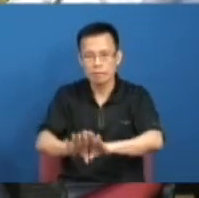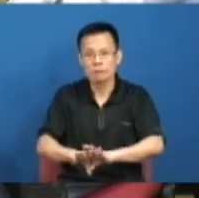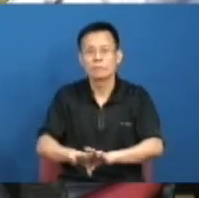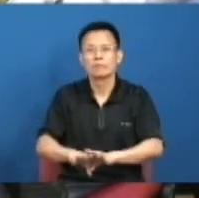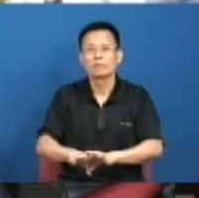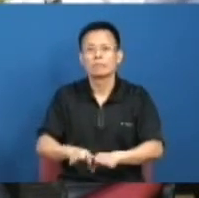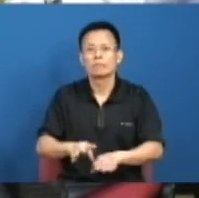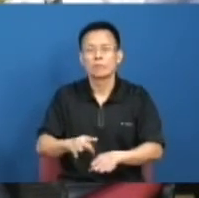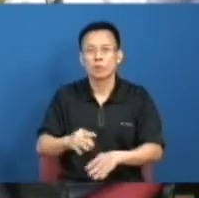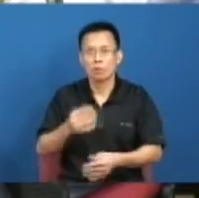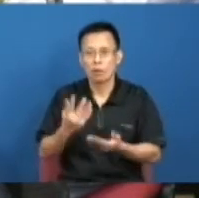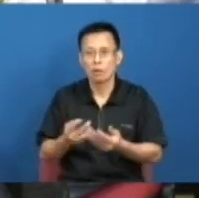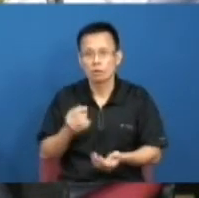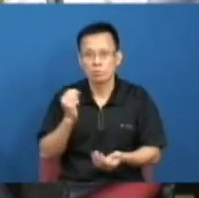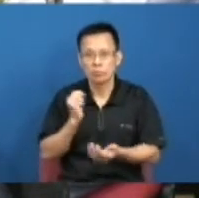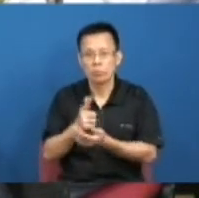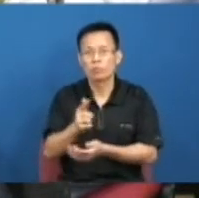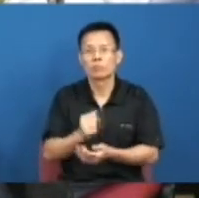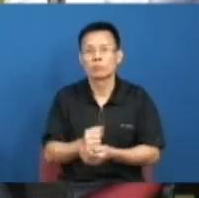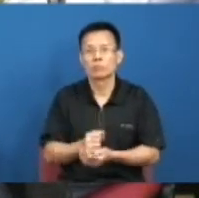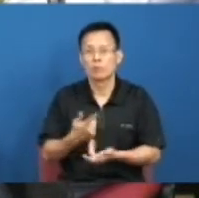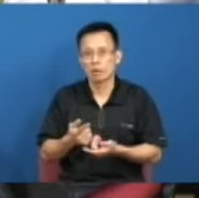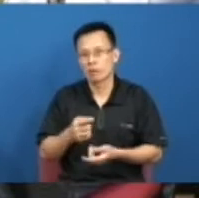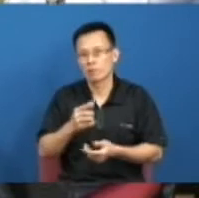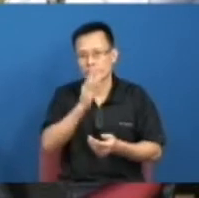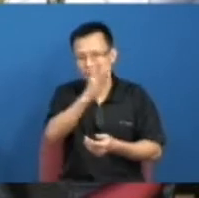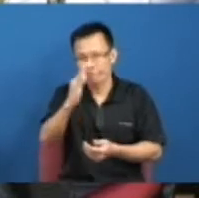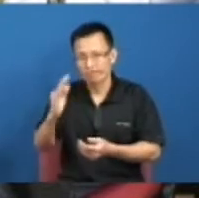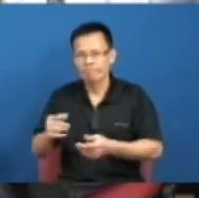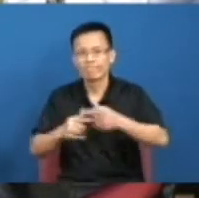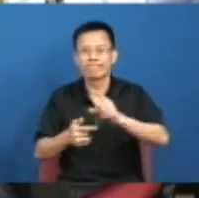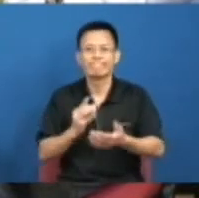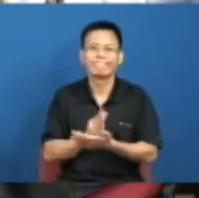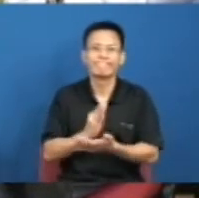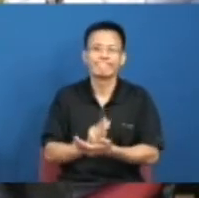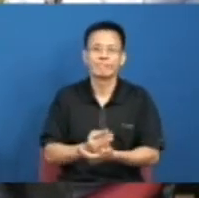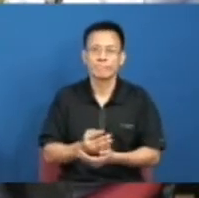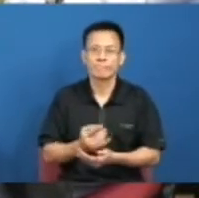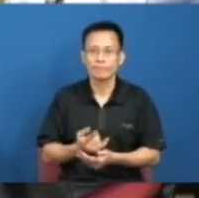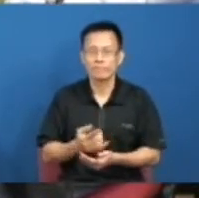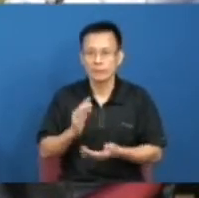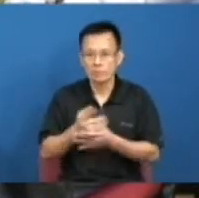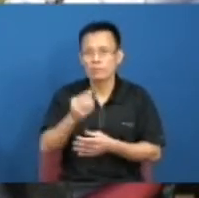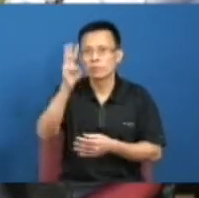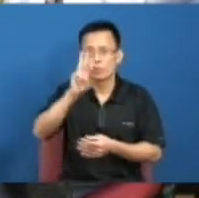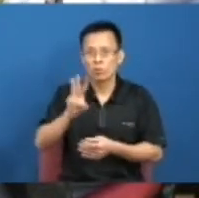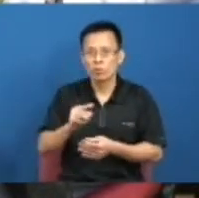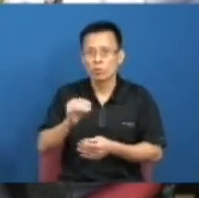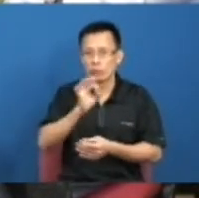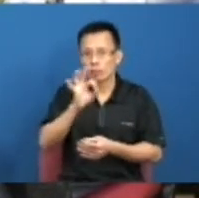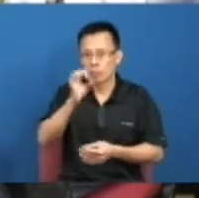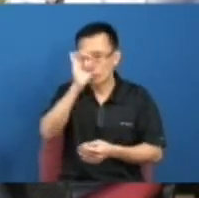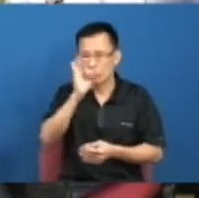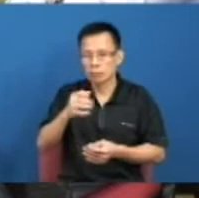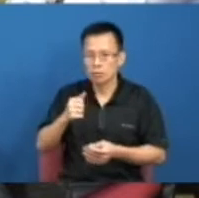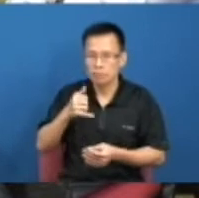喎。 明白。即係所以咧，即係梗係各施各法，真係好嘢。即係所以有呢啲咧，就係因為水咧就無孔不入啊。即係